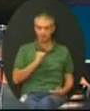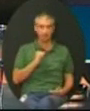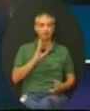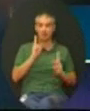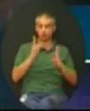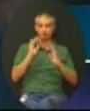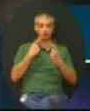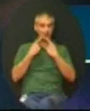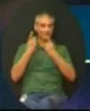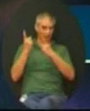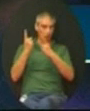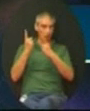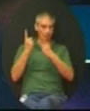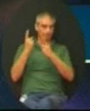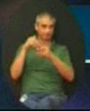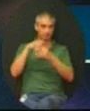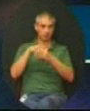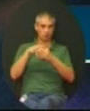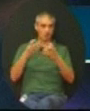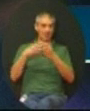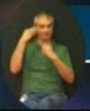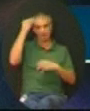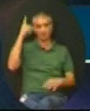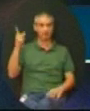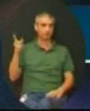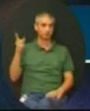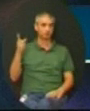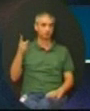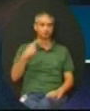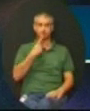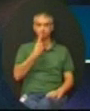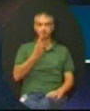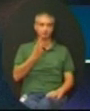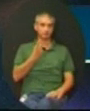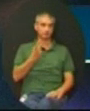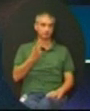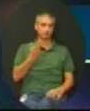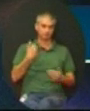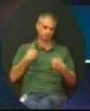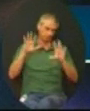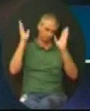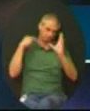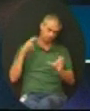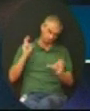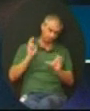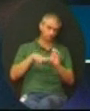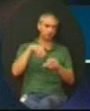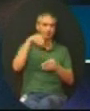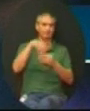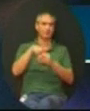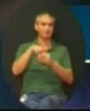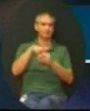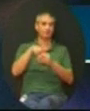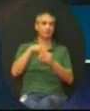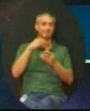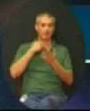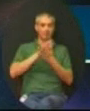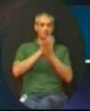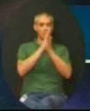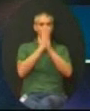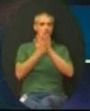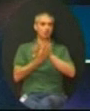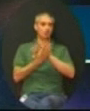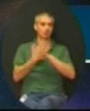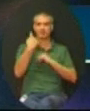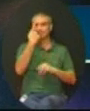עכשיו יש דיון בתוך החברה הפלסטינית, שבא ואומר, נכון, אתה יודע מה? בוא נשתתף נכון, בהצבעה ונשנה את עזותו